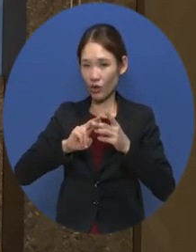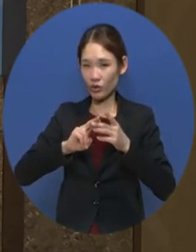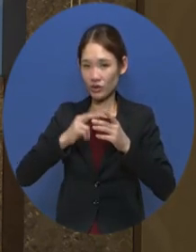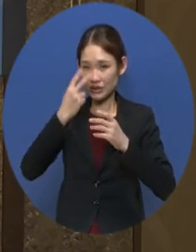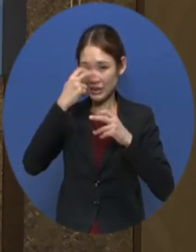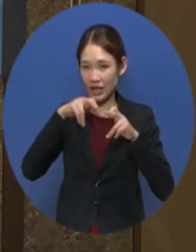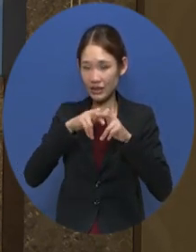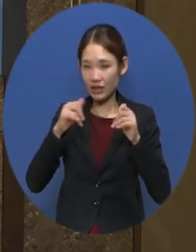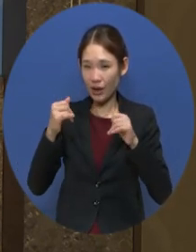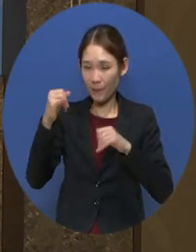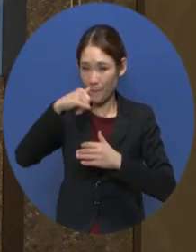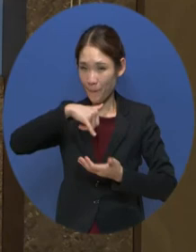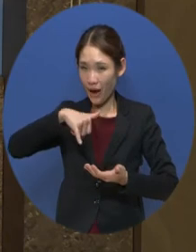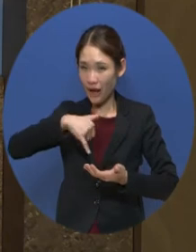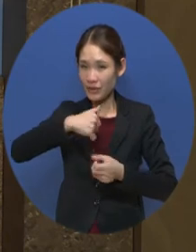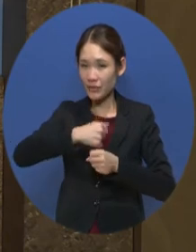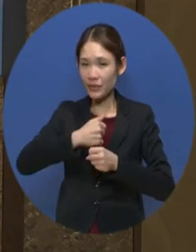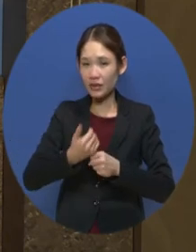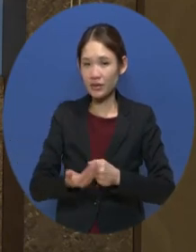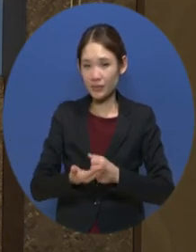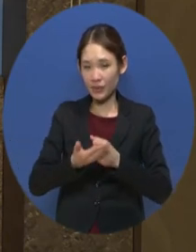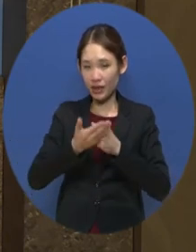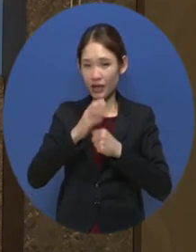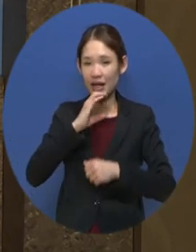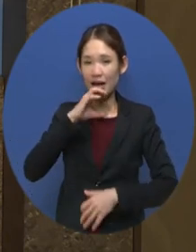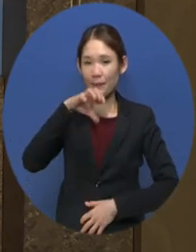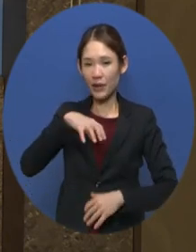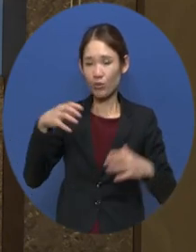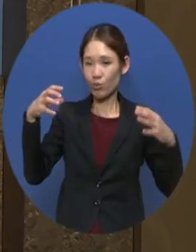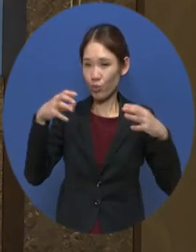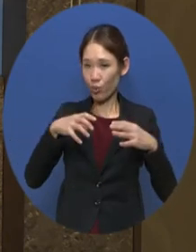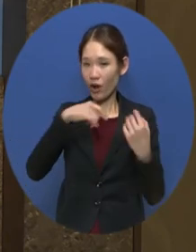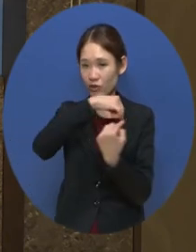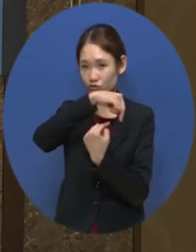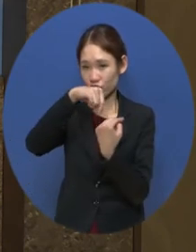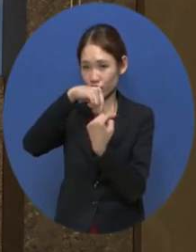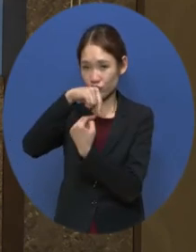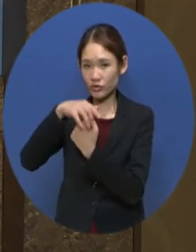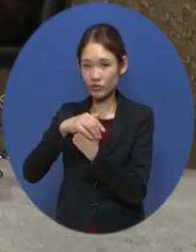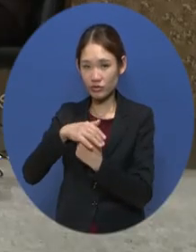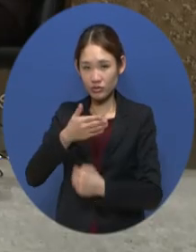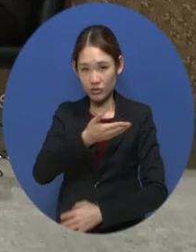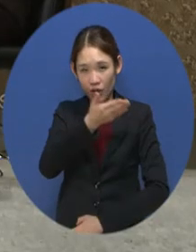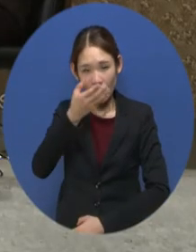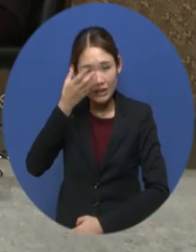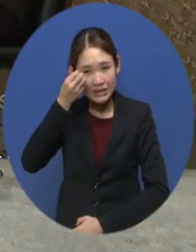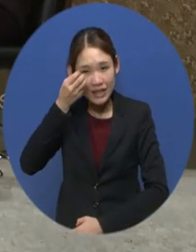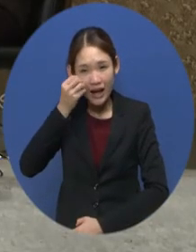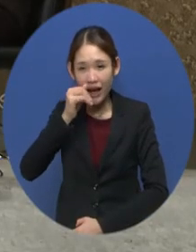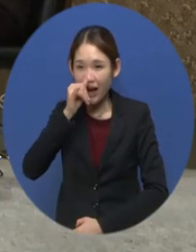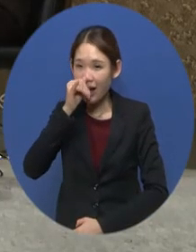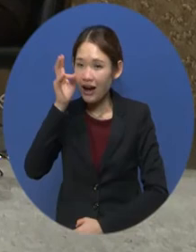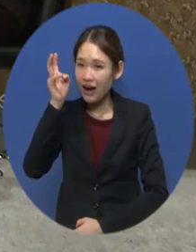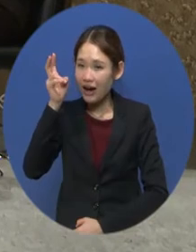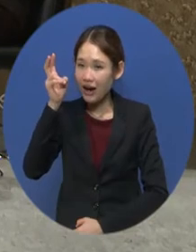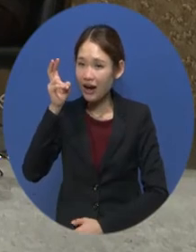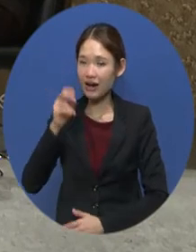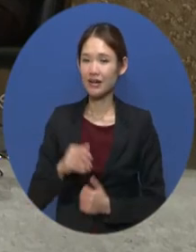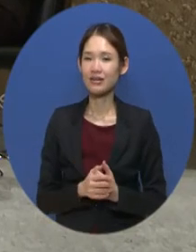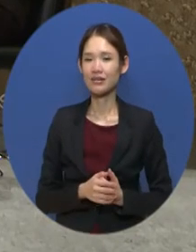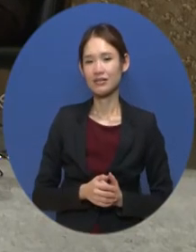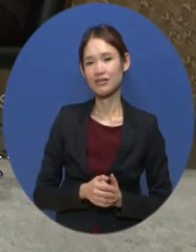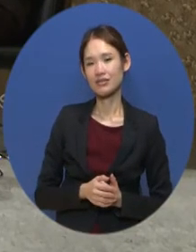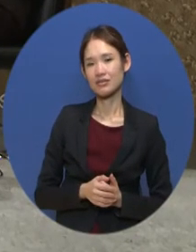시각장애인 바리스타를 양성해서 카페 모아도 운영하고 있고요. 또한 가지는 다들 신기해 하시는